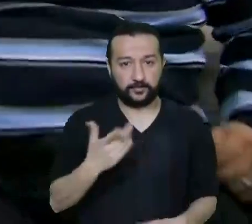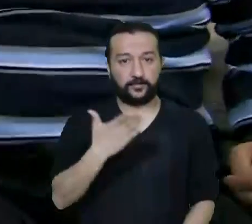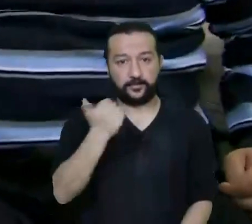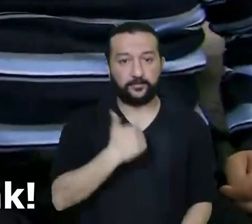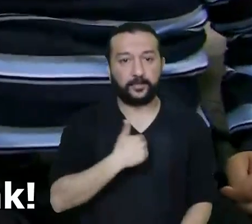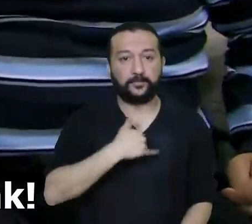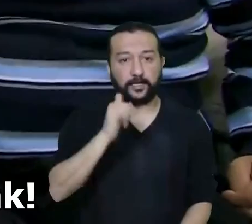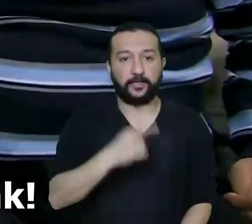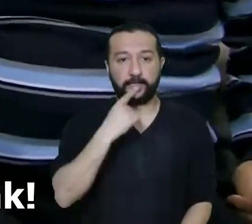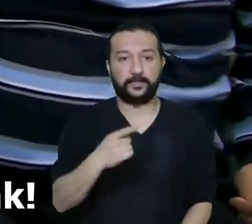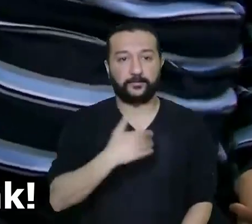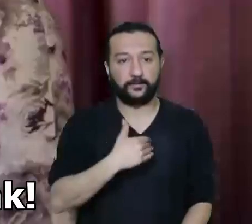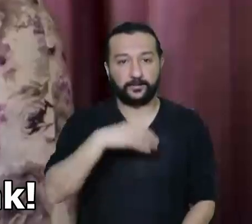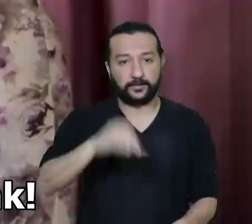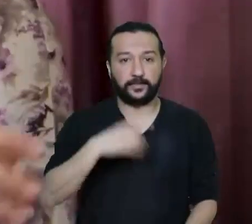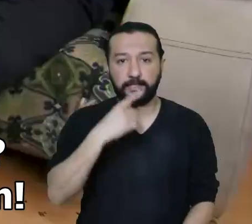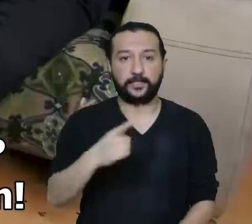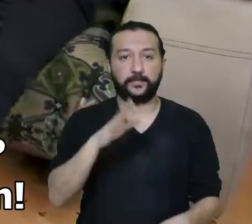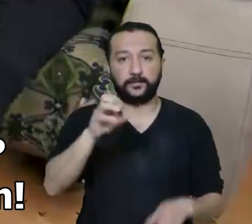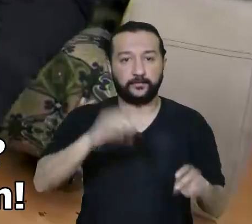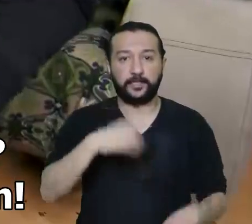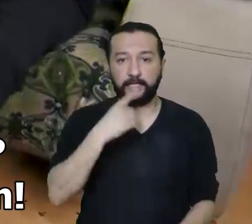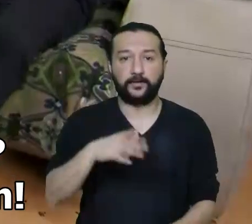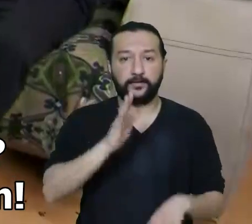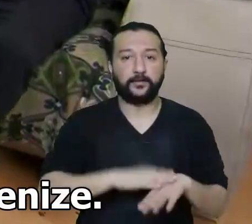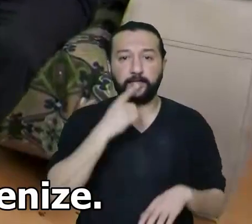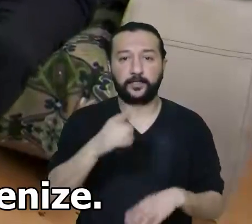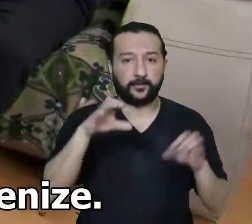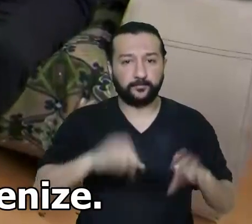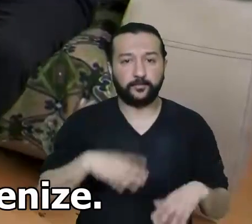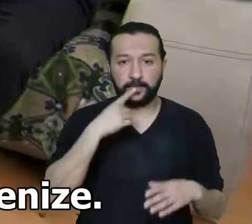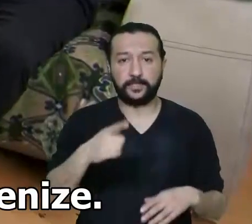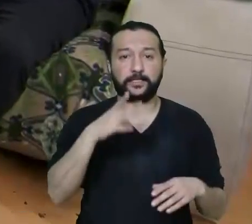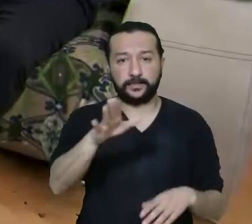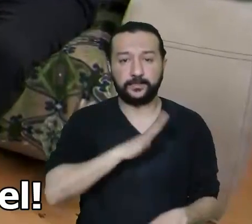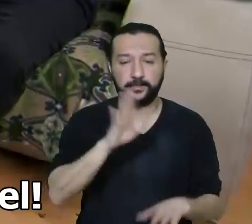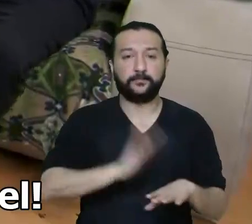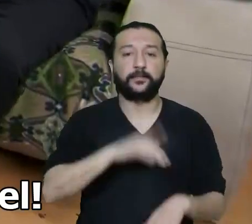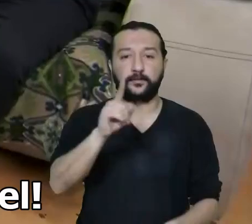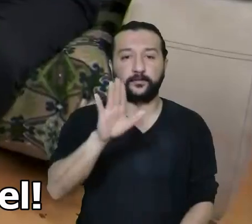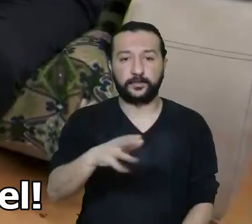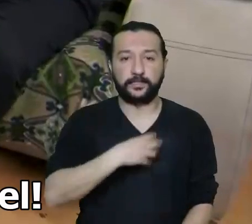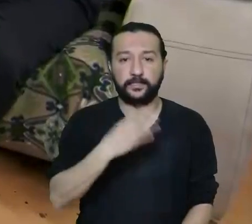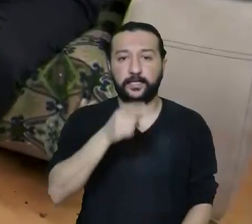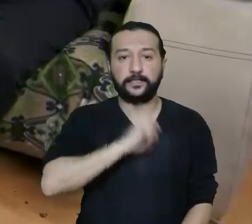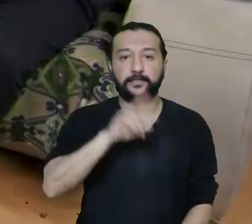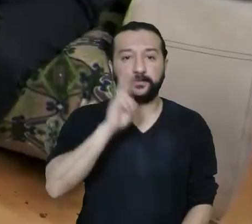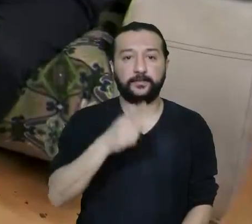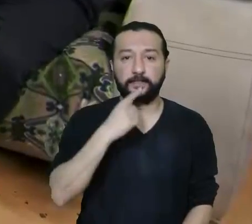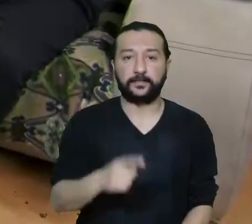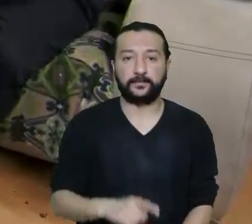Diyorum benim hakkım. Ya benim çekim bırak. Ya bırak, ne yapıyorsun? İşte ne yapıyorsun? Kendinize gelsin. Kendine gel. Vallahi